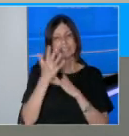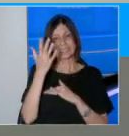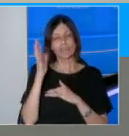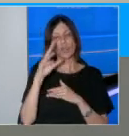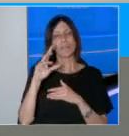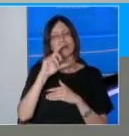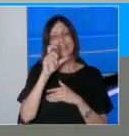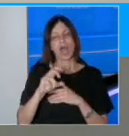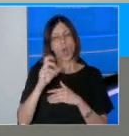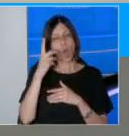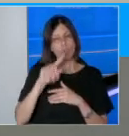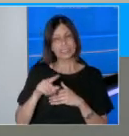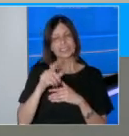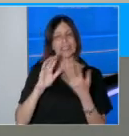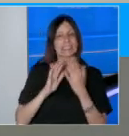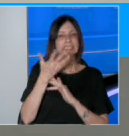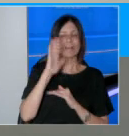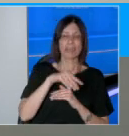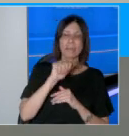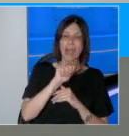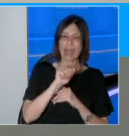מהצפון שגם בנירם יש שדה שרוף.